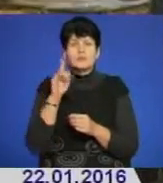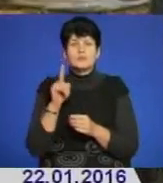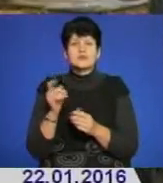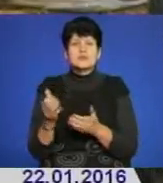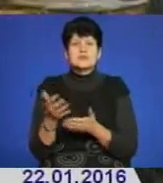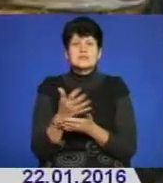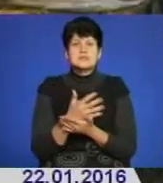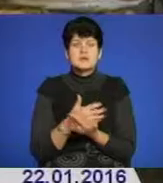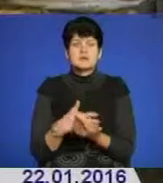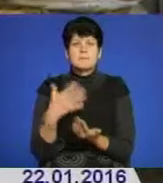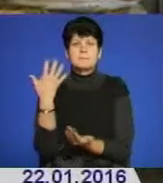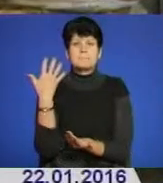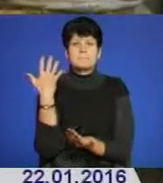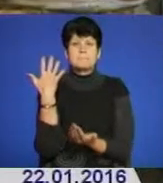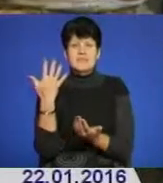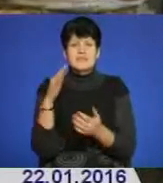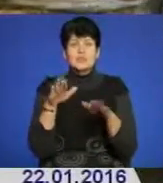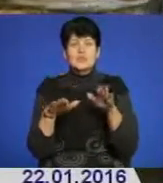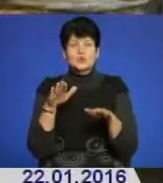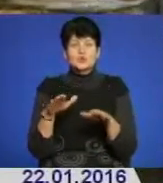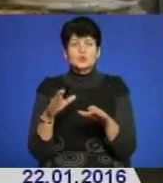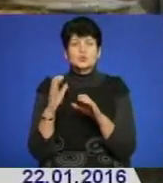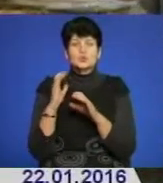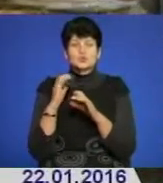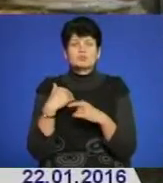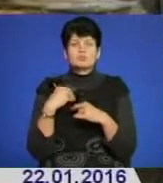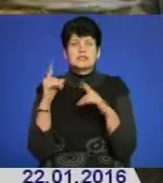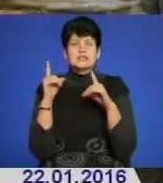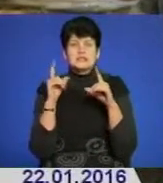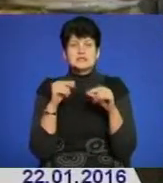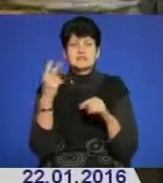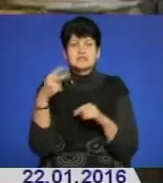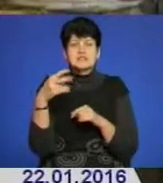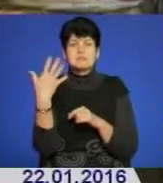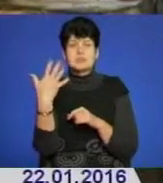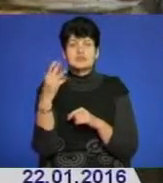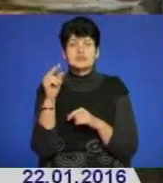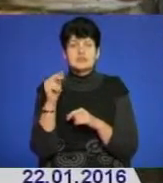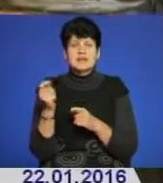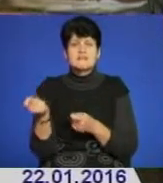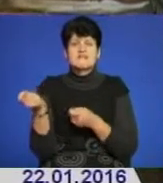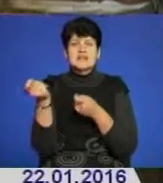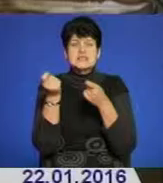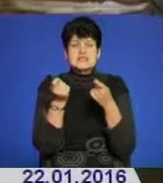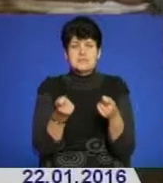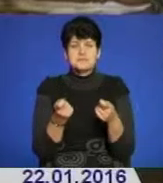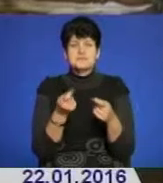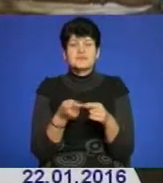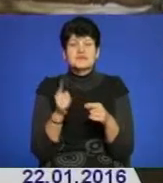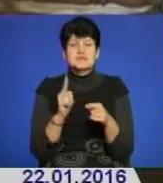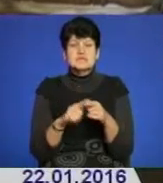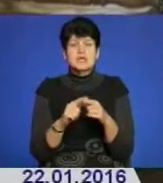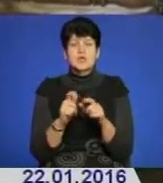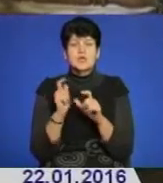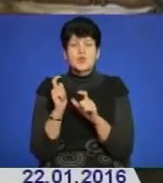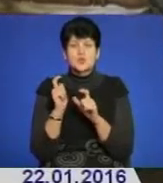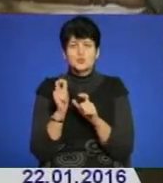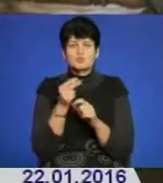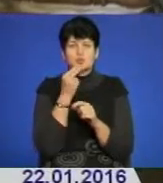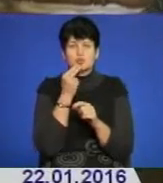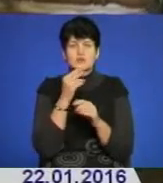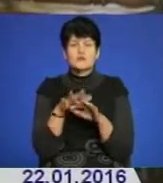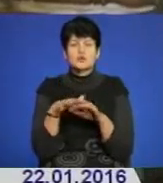назбиравши вже більше 5 тонн грузу, ми їдемо 25 числа, веземо цей груз, продукти в